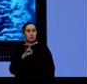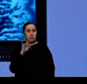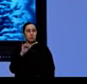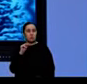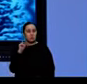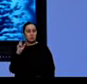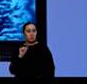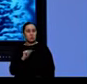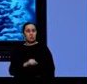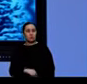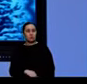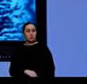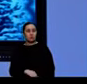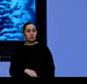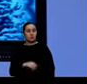ruchka,